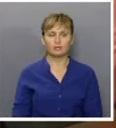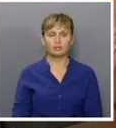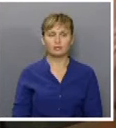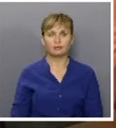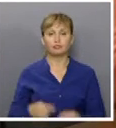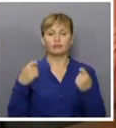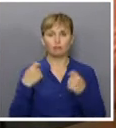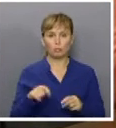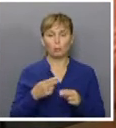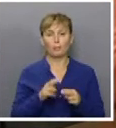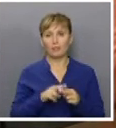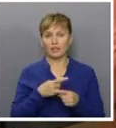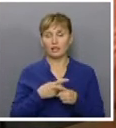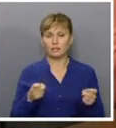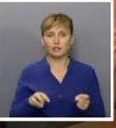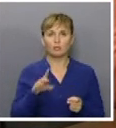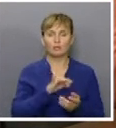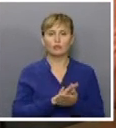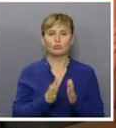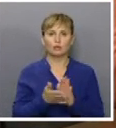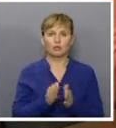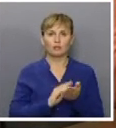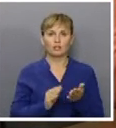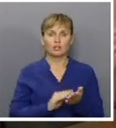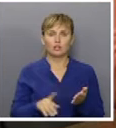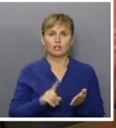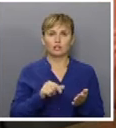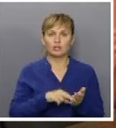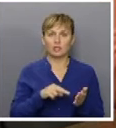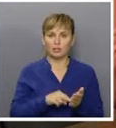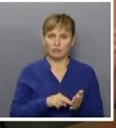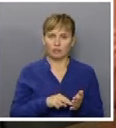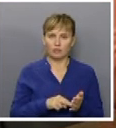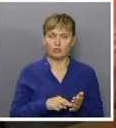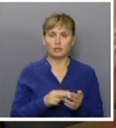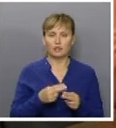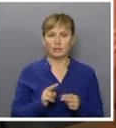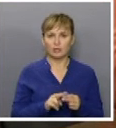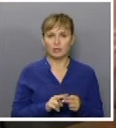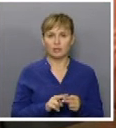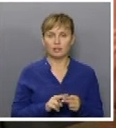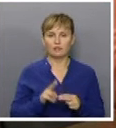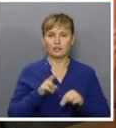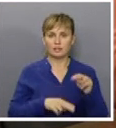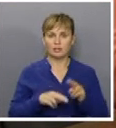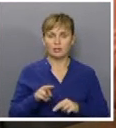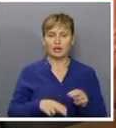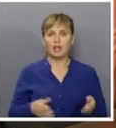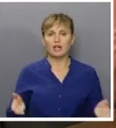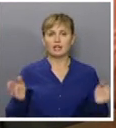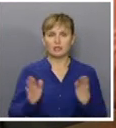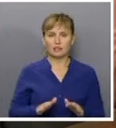Продав эту гостиницу, мы условием писали, что целевое назначение этого объекта